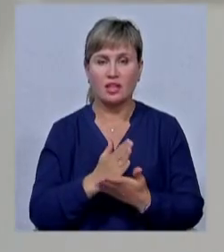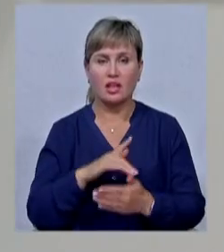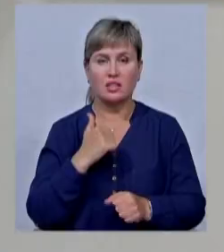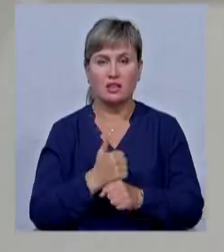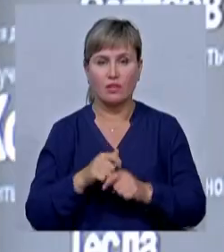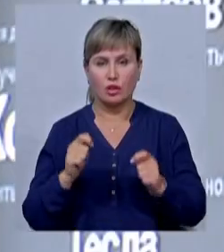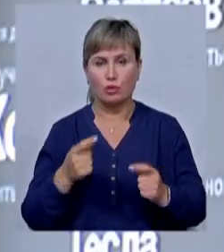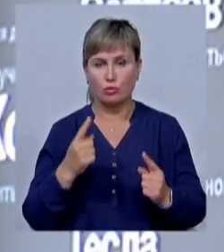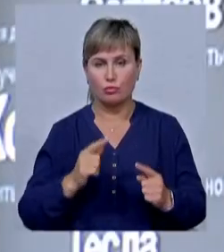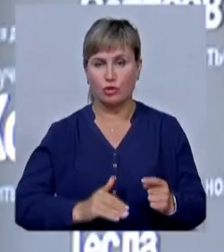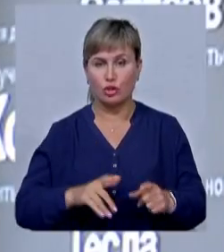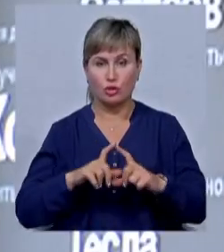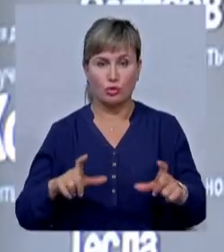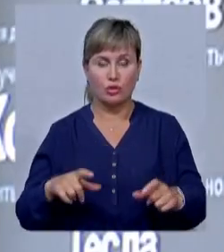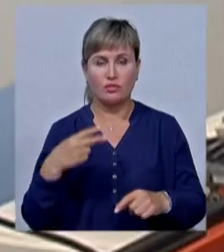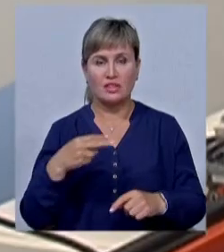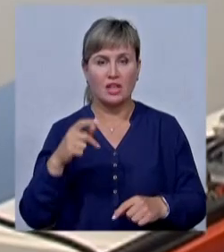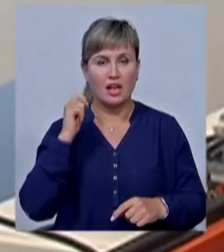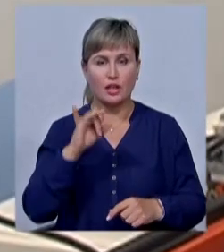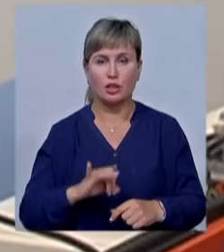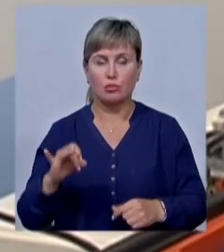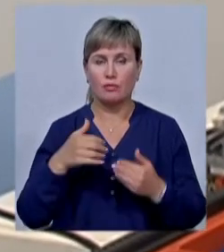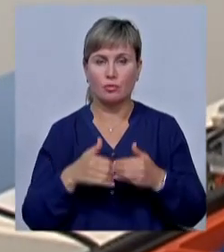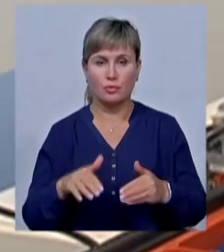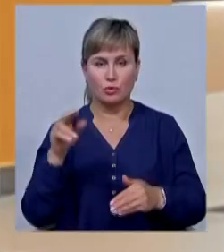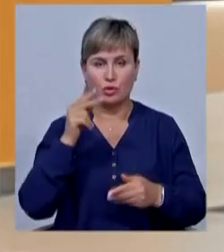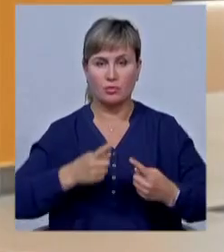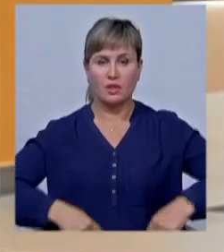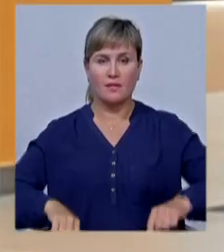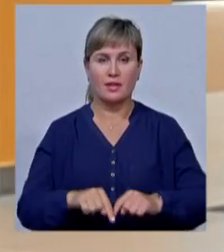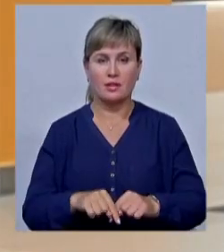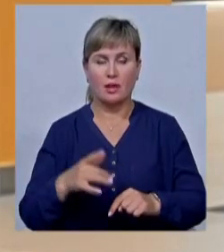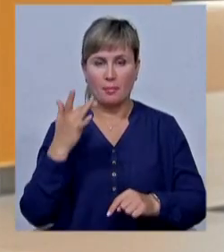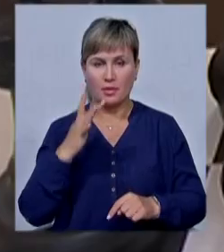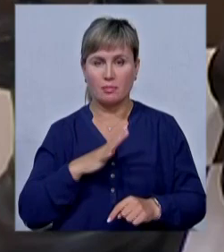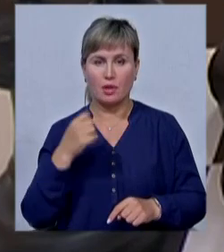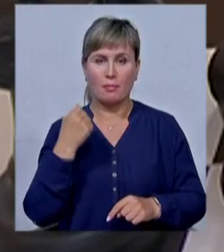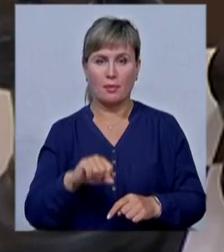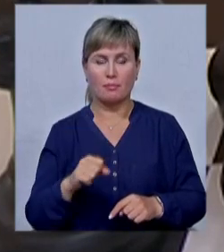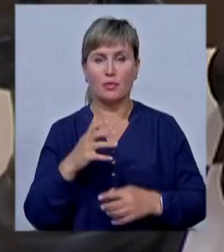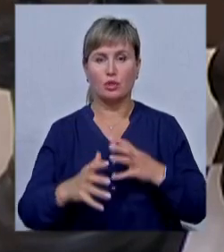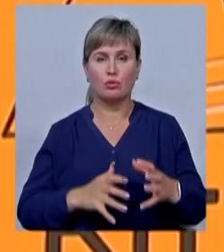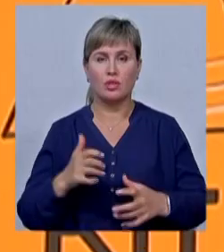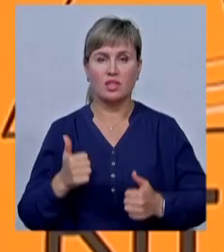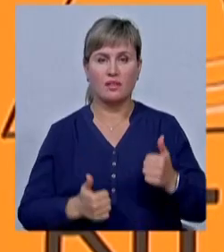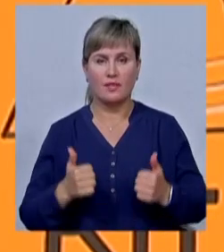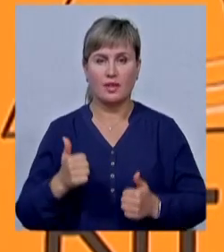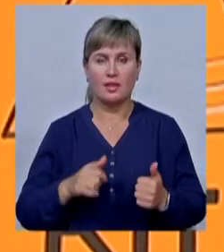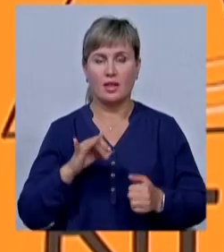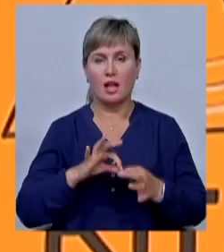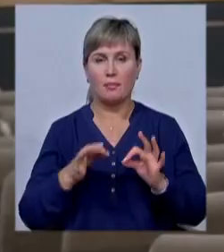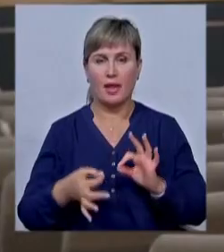крупных частных школ с 20-летней историей. Выпускники учебного заведения не раз становились победителями международных соревнований и